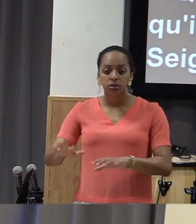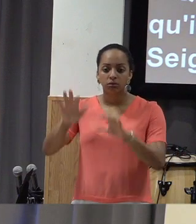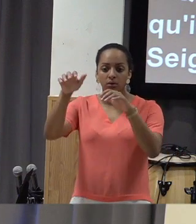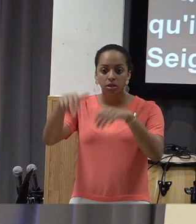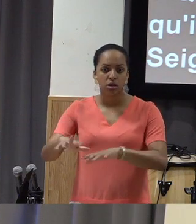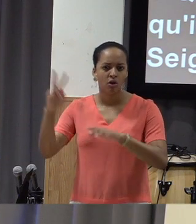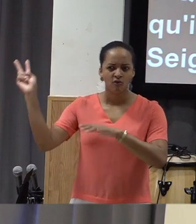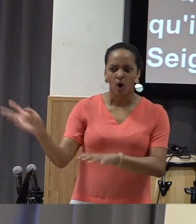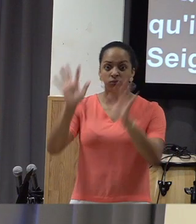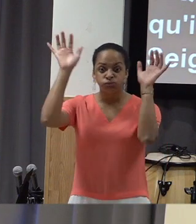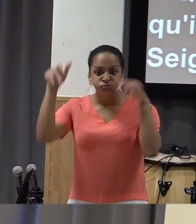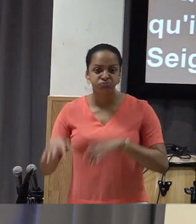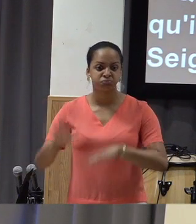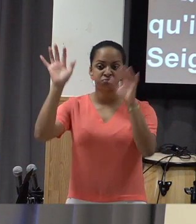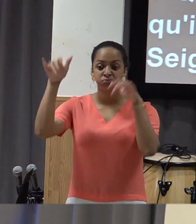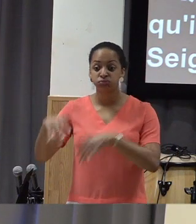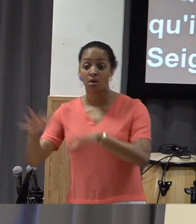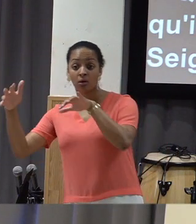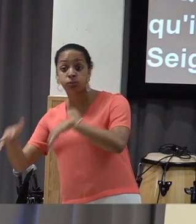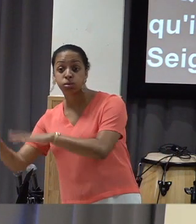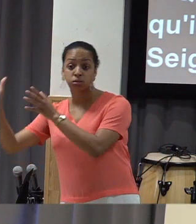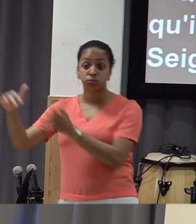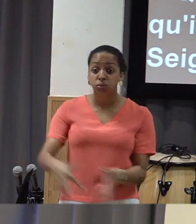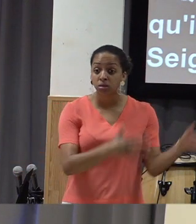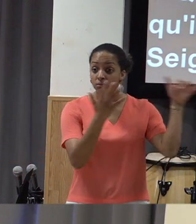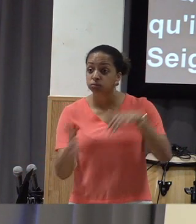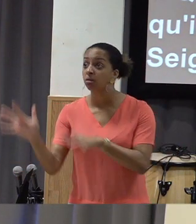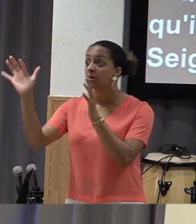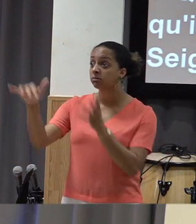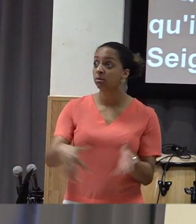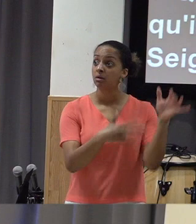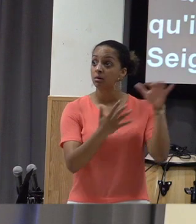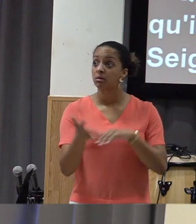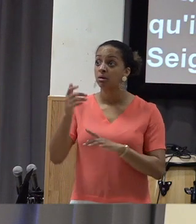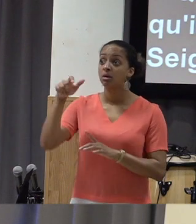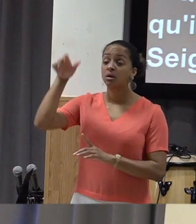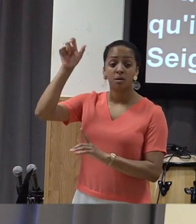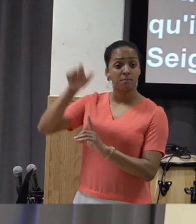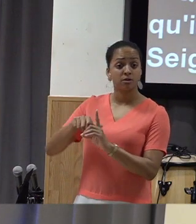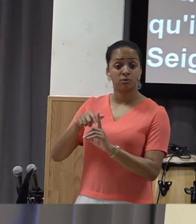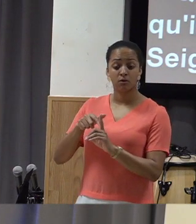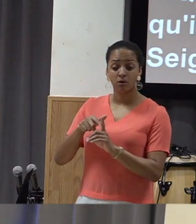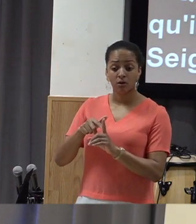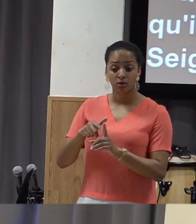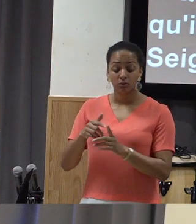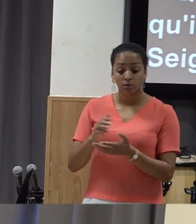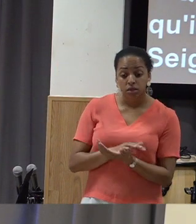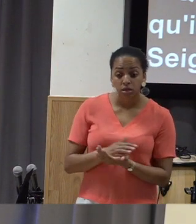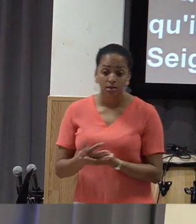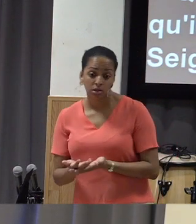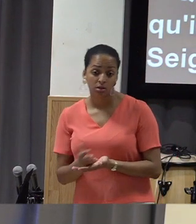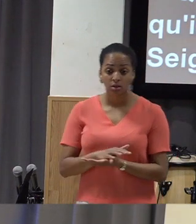agité par le vent et poussé d'un côté et de l'autre. Qu'un tel homme ne s'imagine pas qu'il recevra quelque chose du